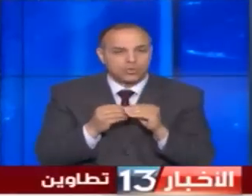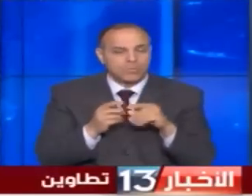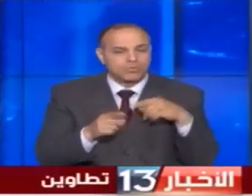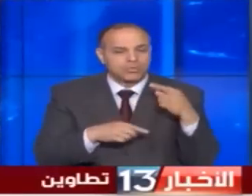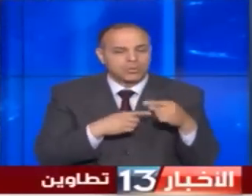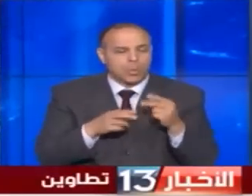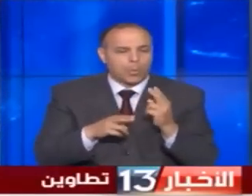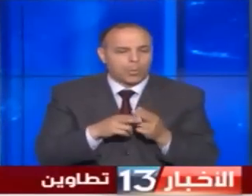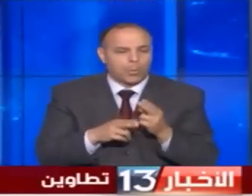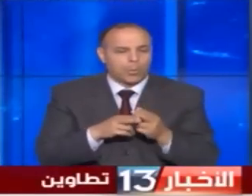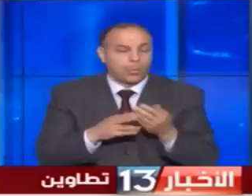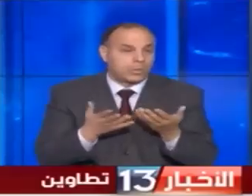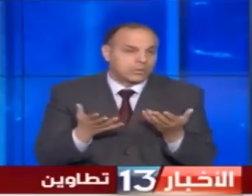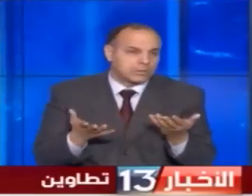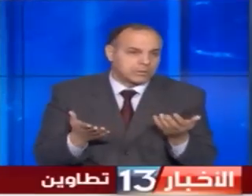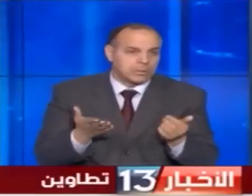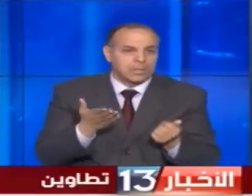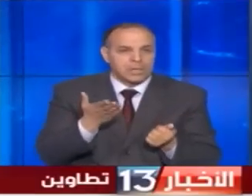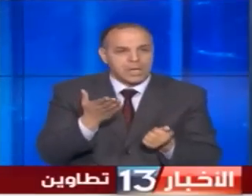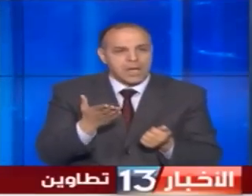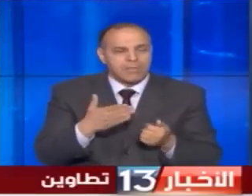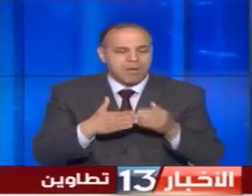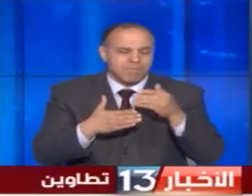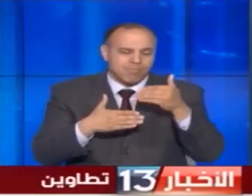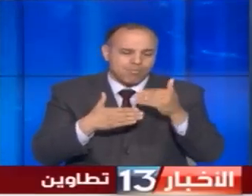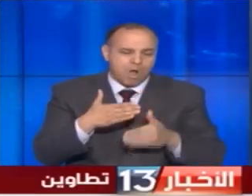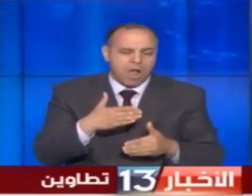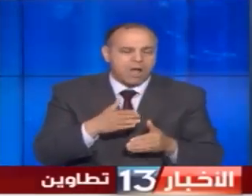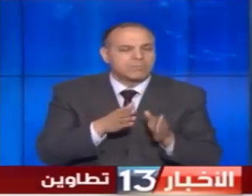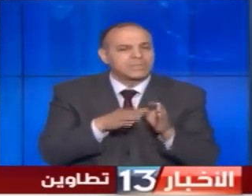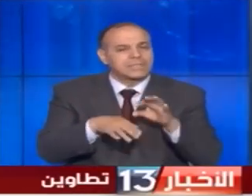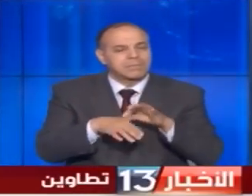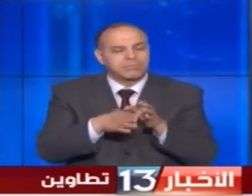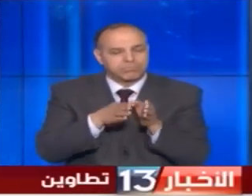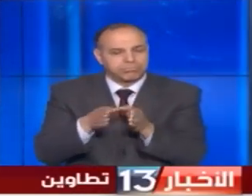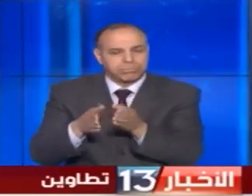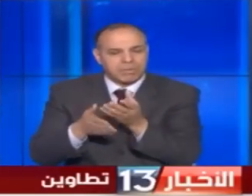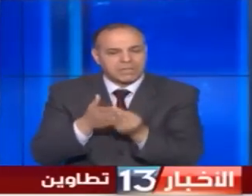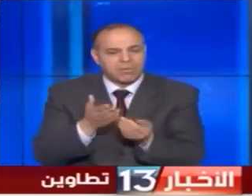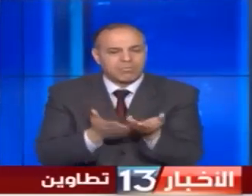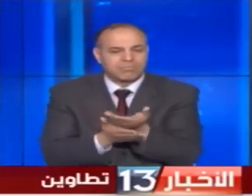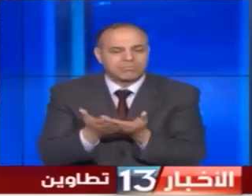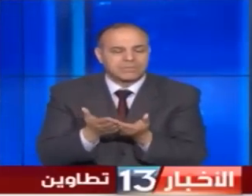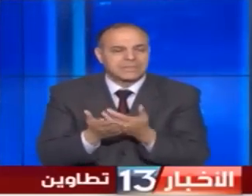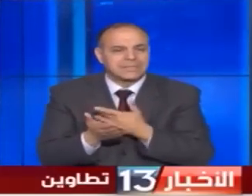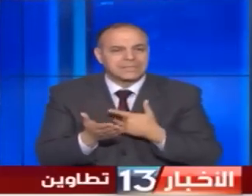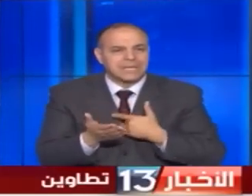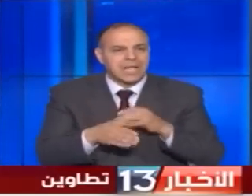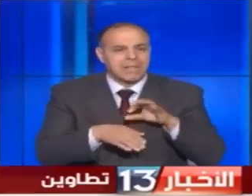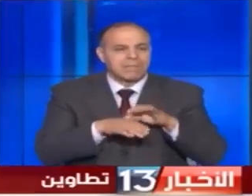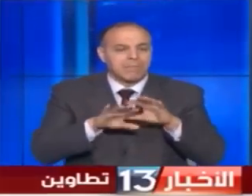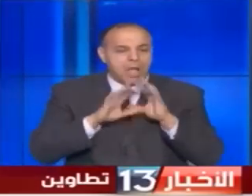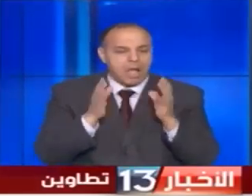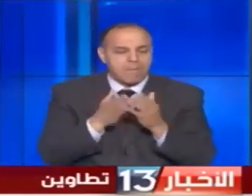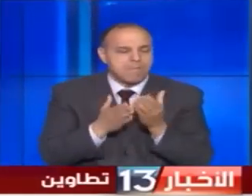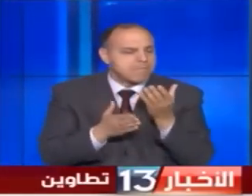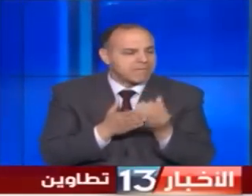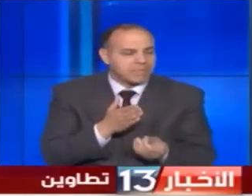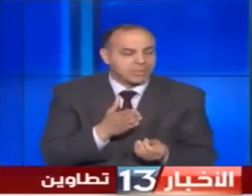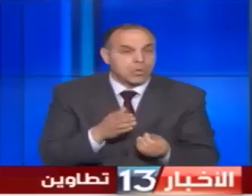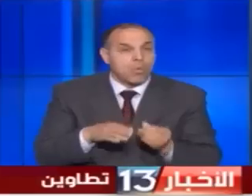منذ سنوات عديده بنقص الاطباء المختصين والخدمات الصحيه في الطب العامه وكذلك